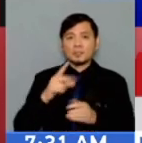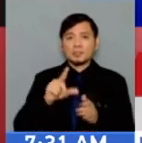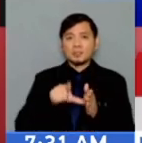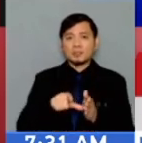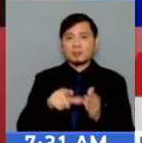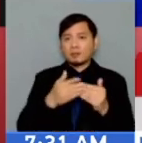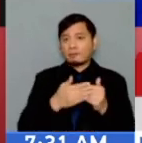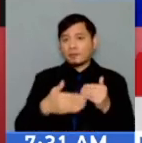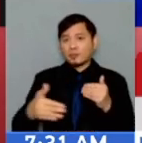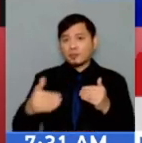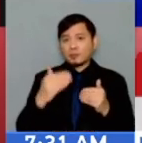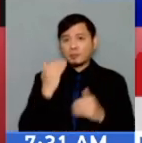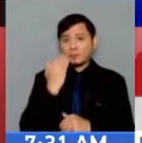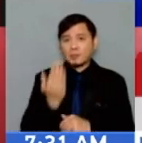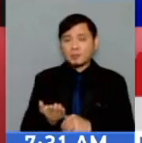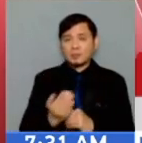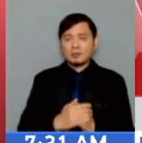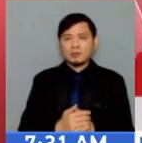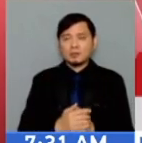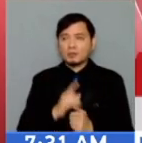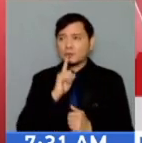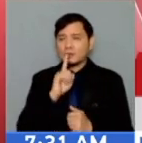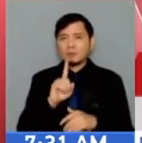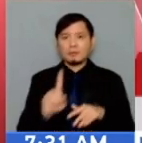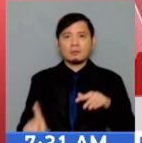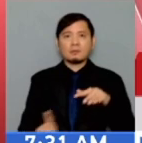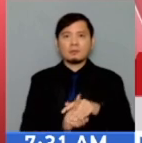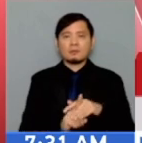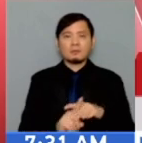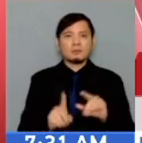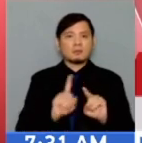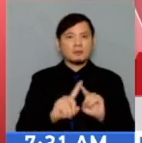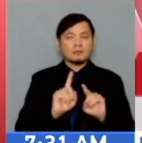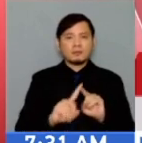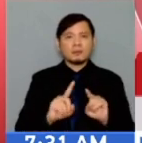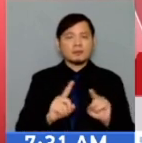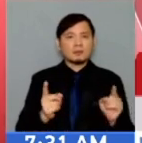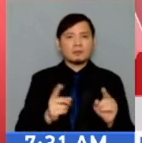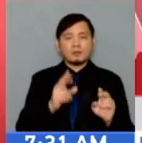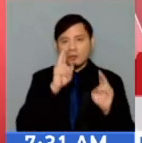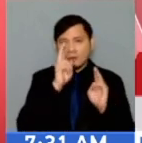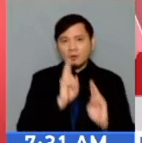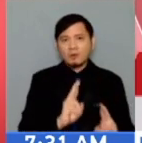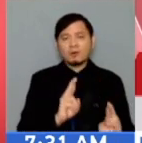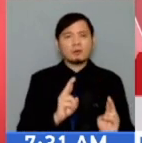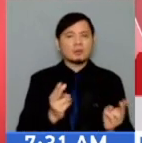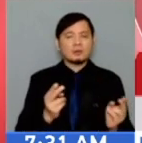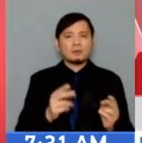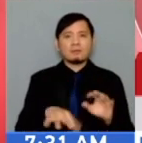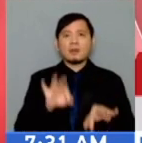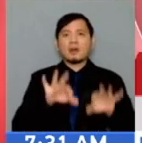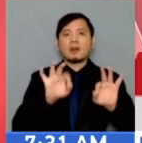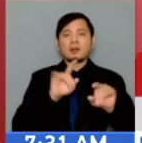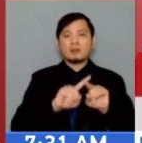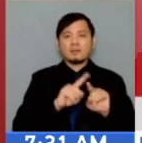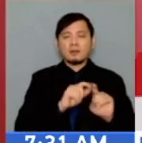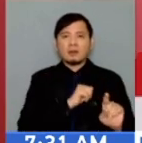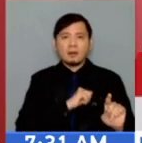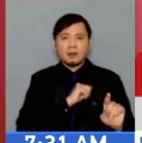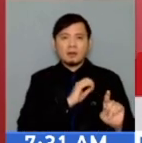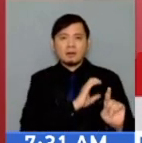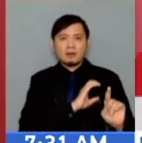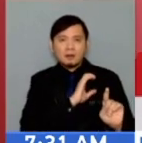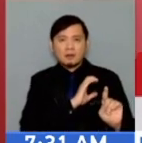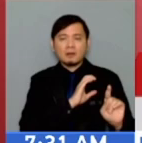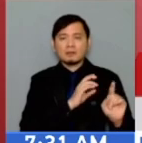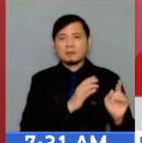mga kaugalian niya, yung attributes niya, yung qualities niya, napag-usapan na yan lahat. Ano? Yung integrity niya, yung